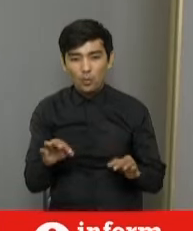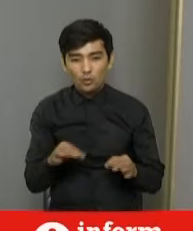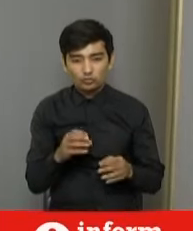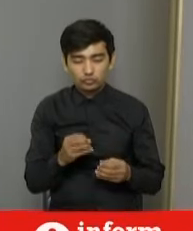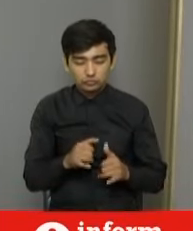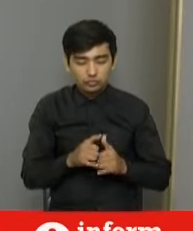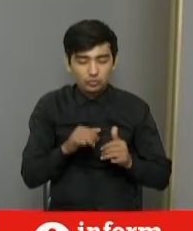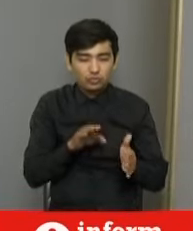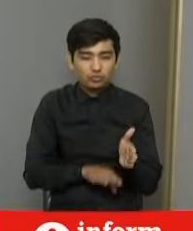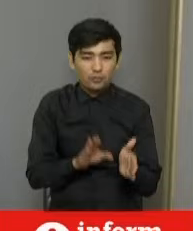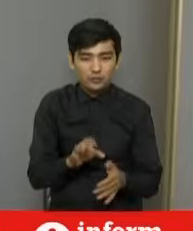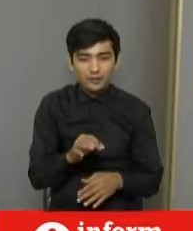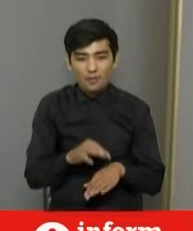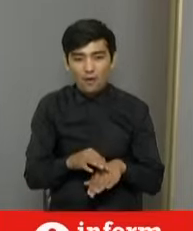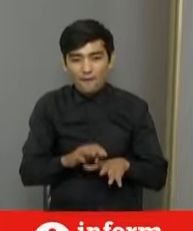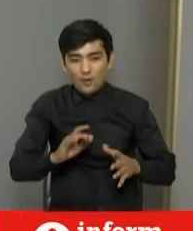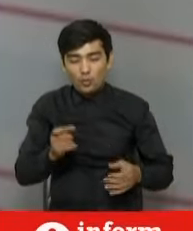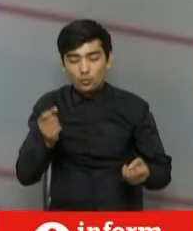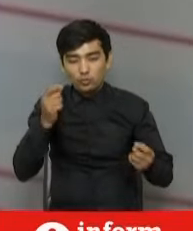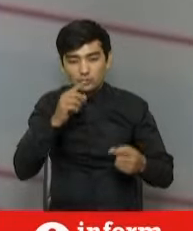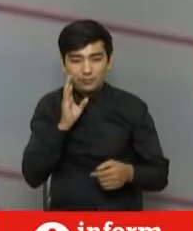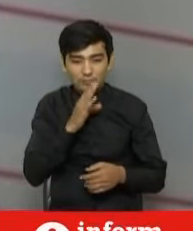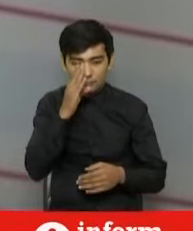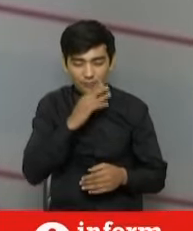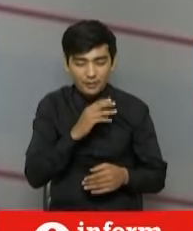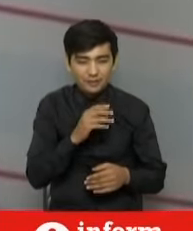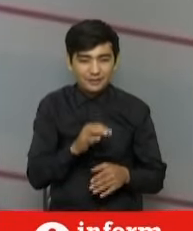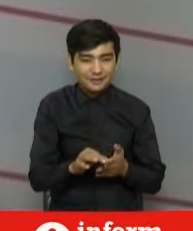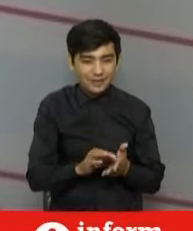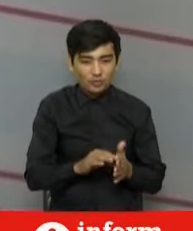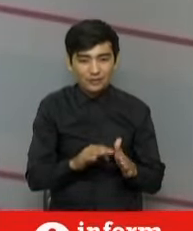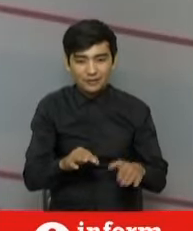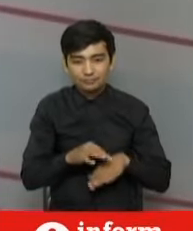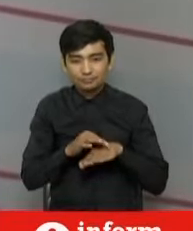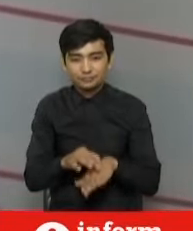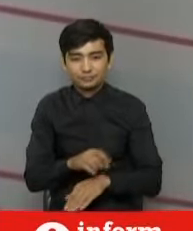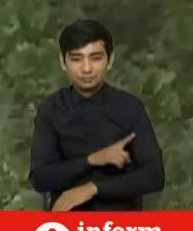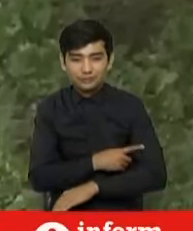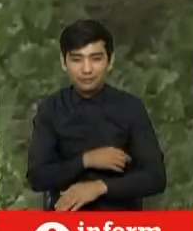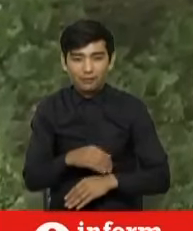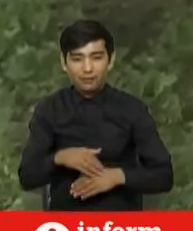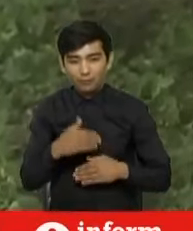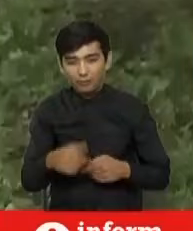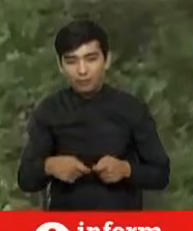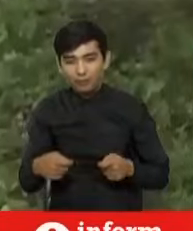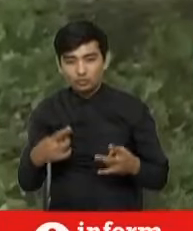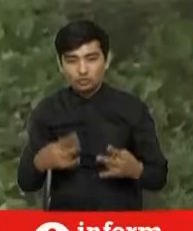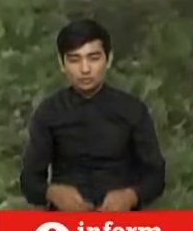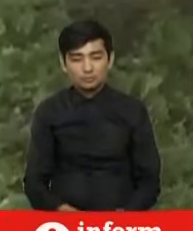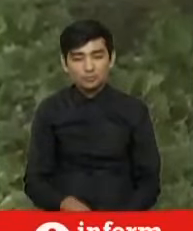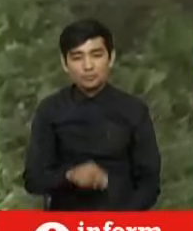белгілі. Сондықтан ауру белгілері байқалса, ата-аналарға баланы бірден емханаға апаруға кеңес береді. Пневмония жүріп